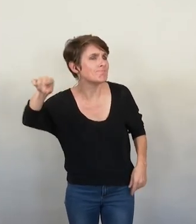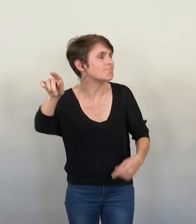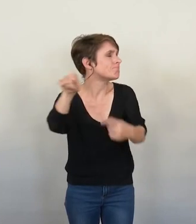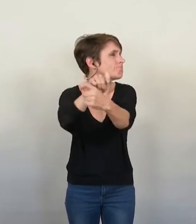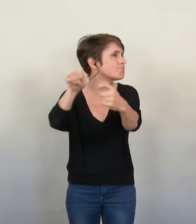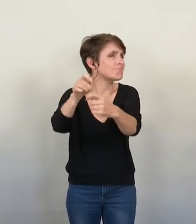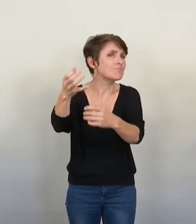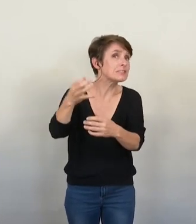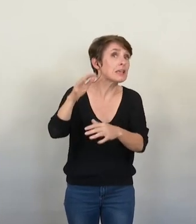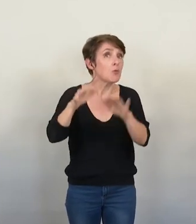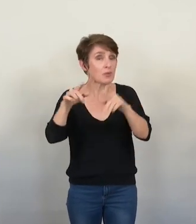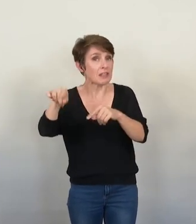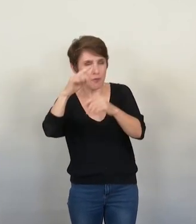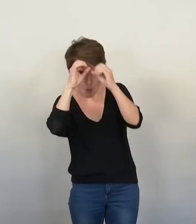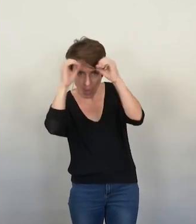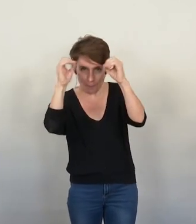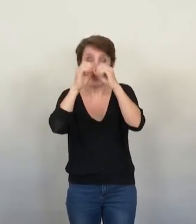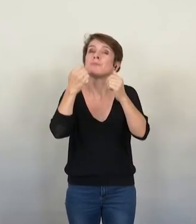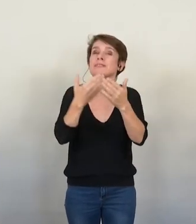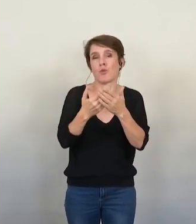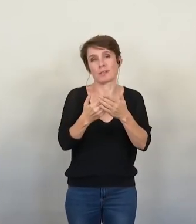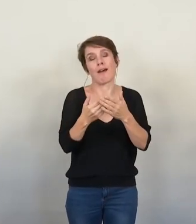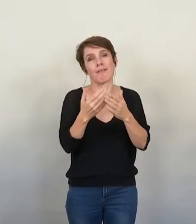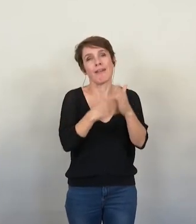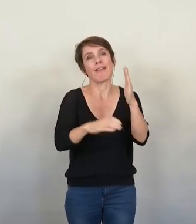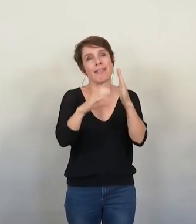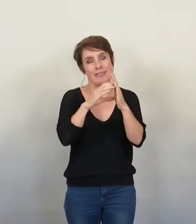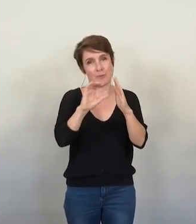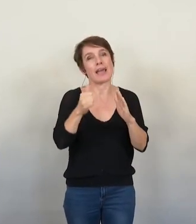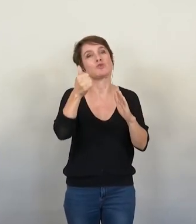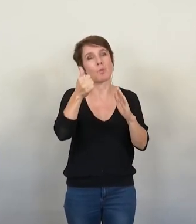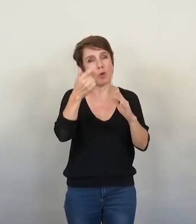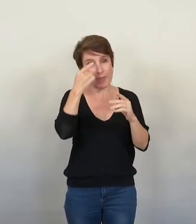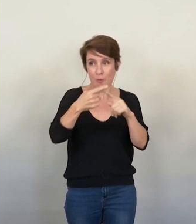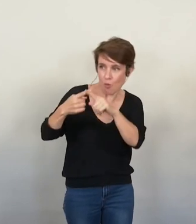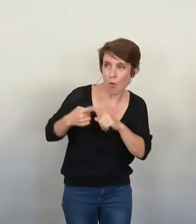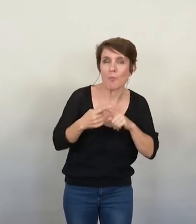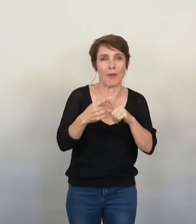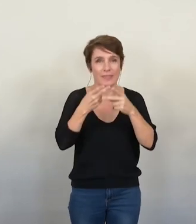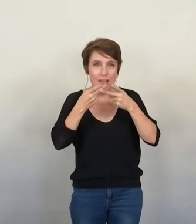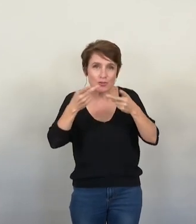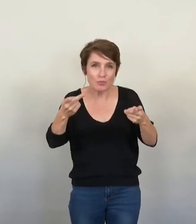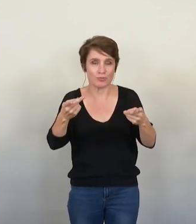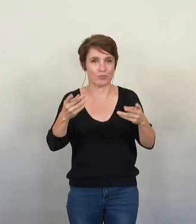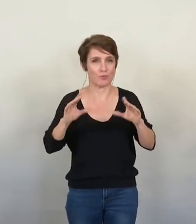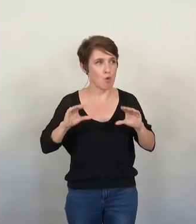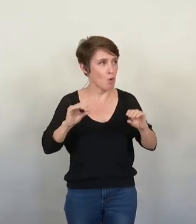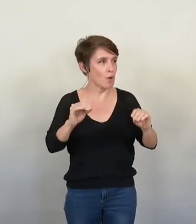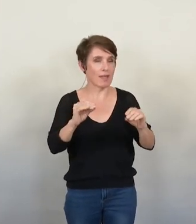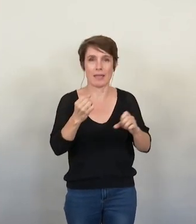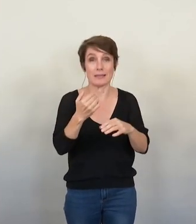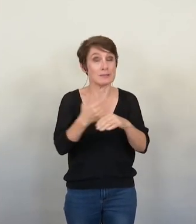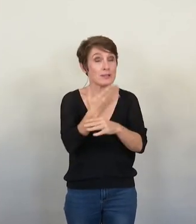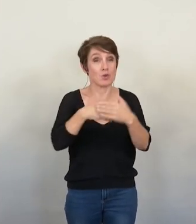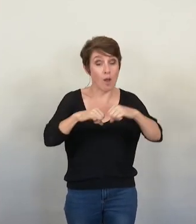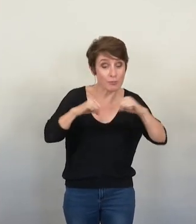certains élus mais en même temps si on l' mis en délibération première c'est juste justement pour peut-être mieux partager la réalité de nos MDH il y